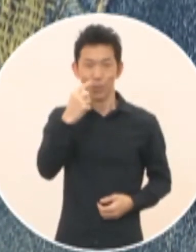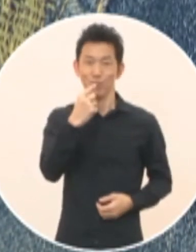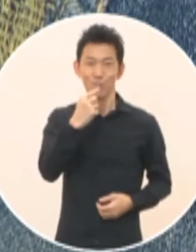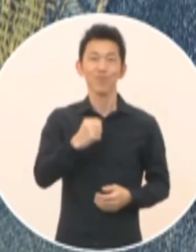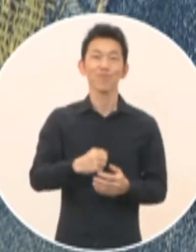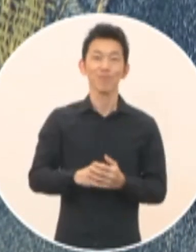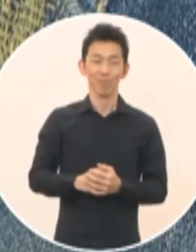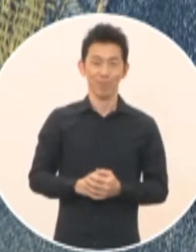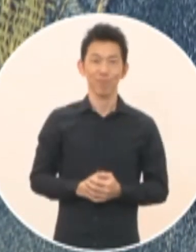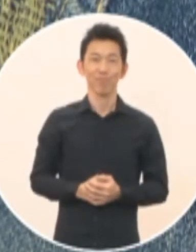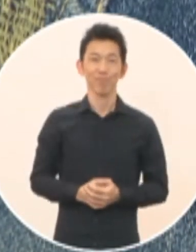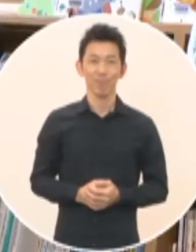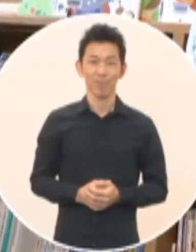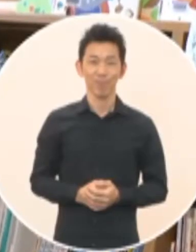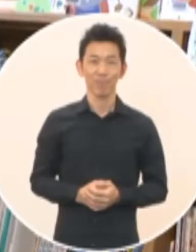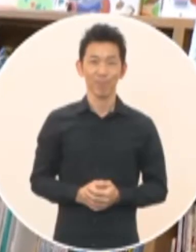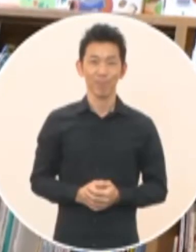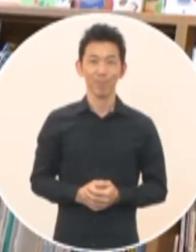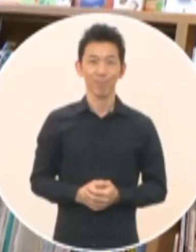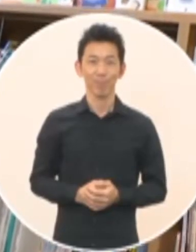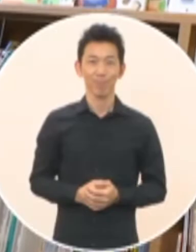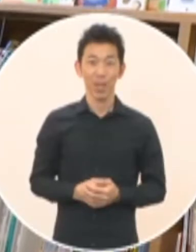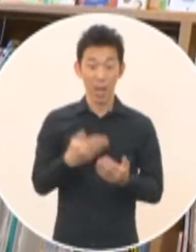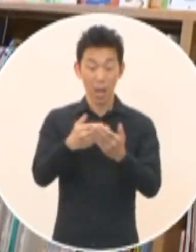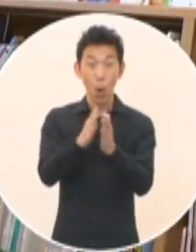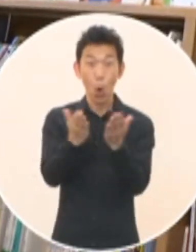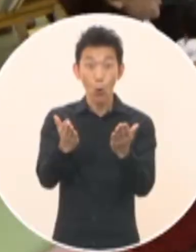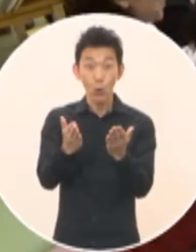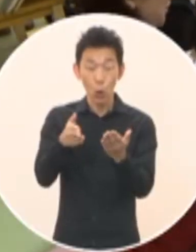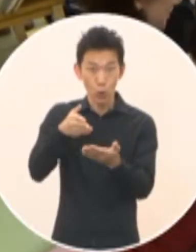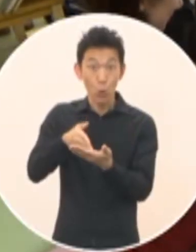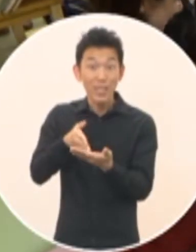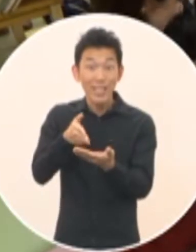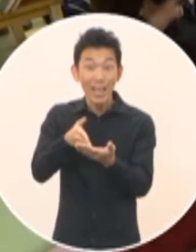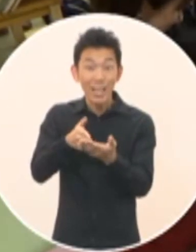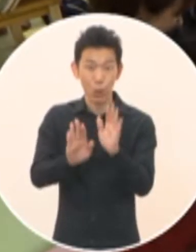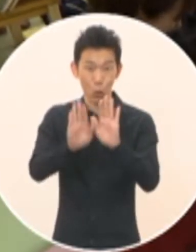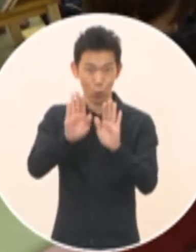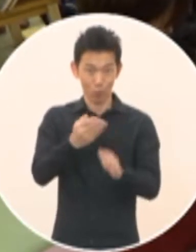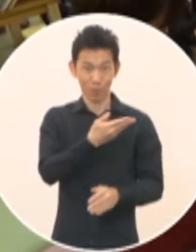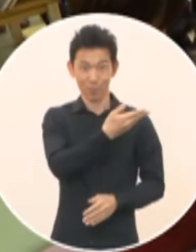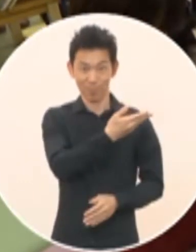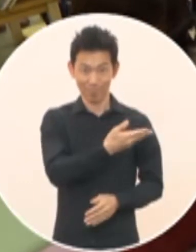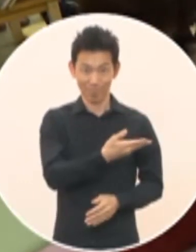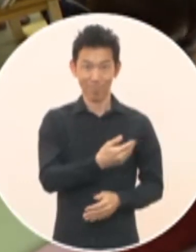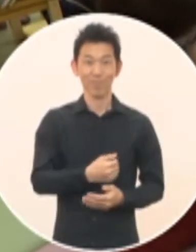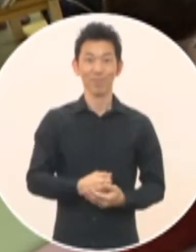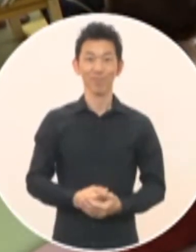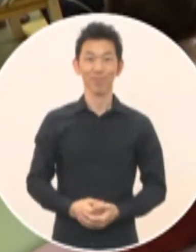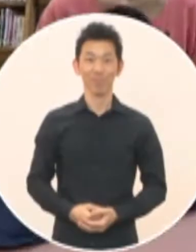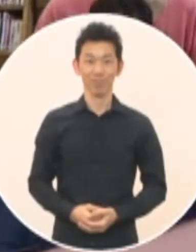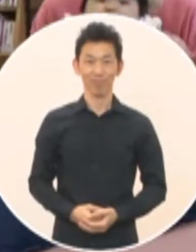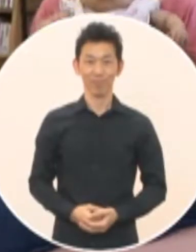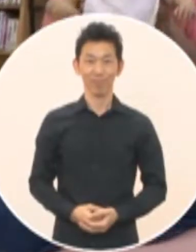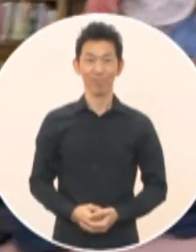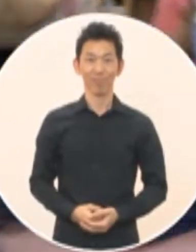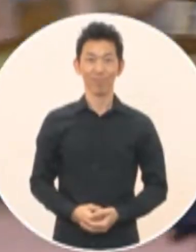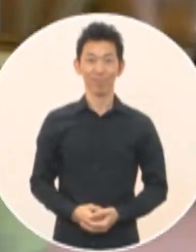はい、 スイスイぐるっと回して、